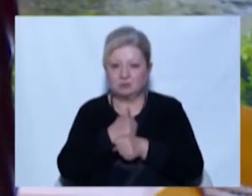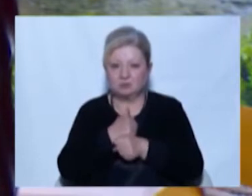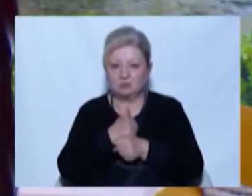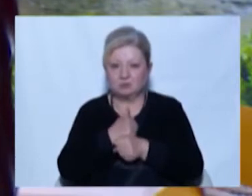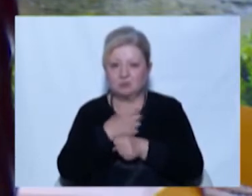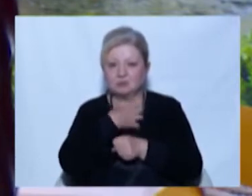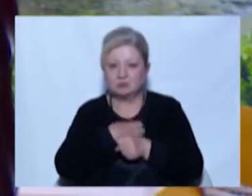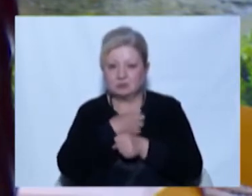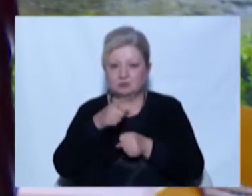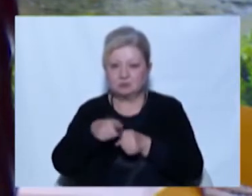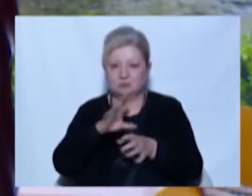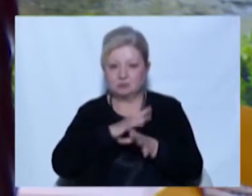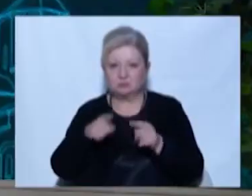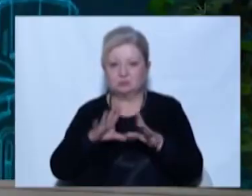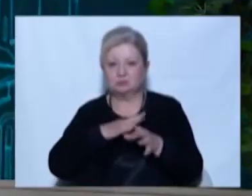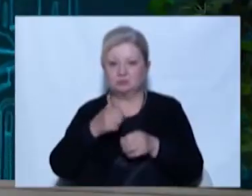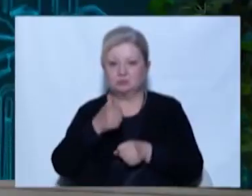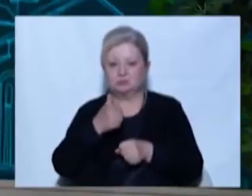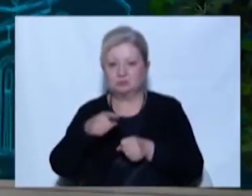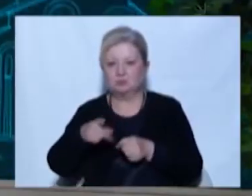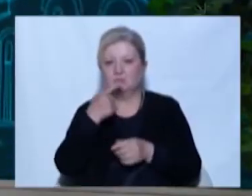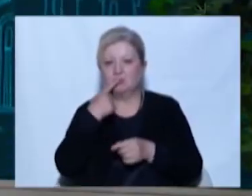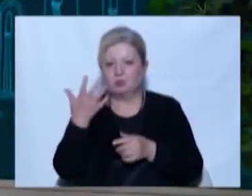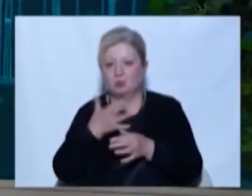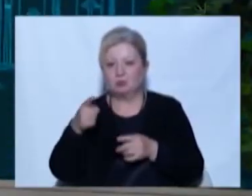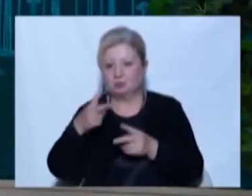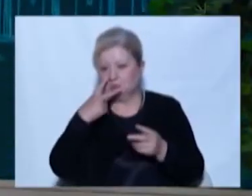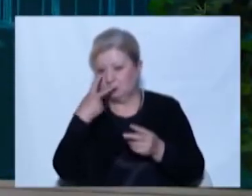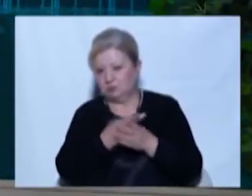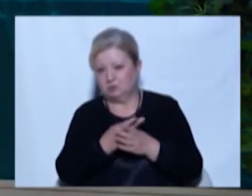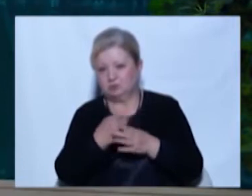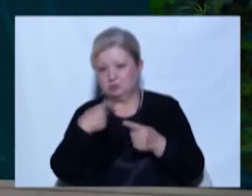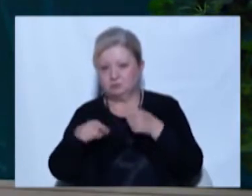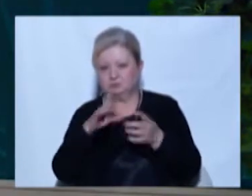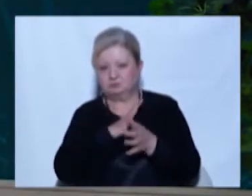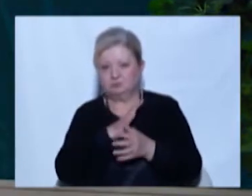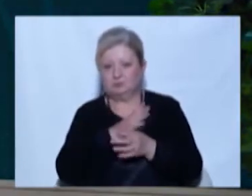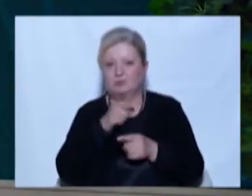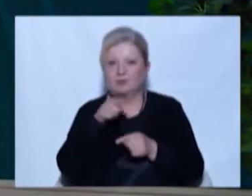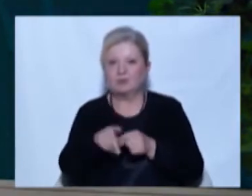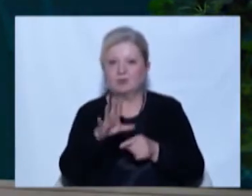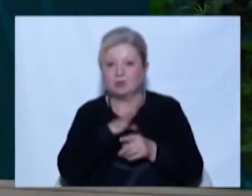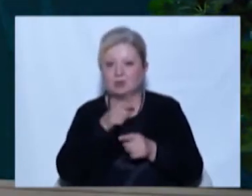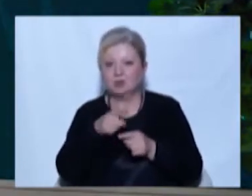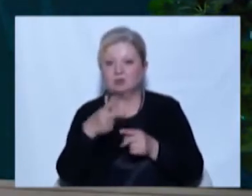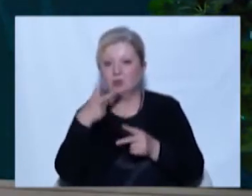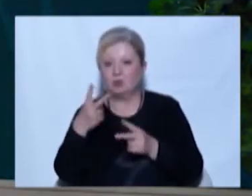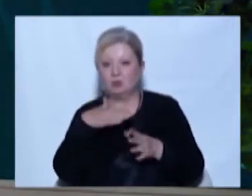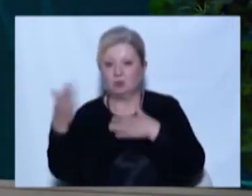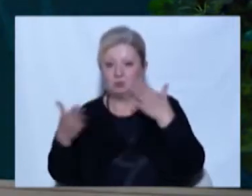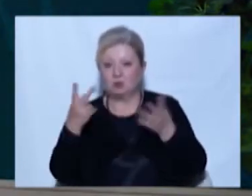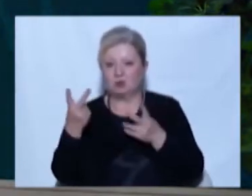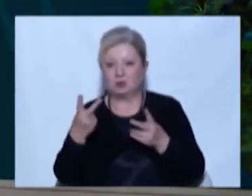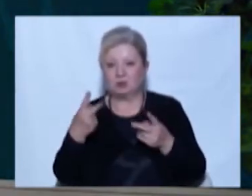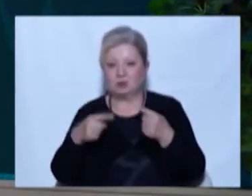საკმაოდ წონიანი იყო იმდროინდელი პოლიტიკური გადასახედიდან. Iski rom es ori mkhare